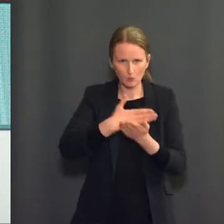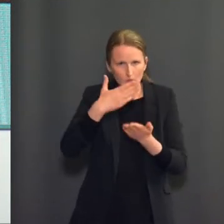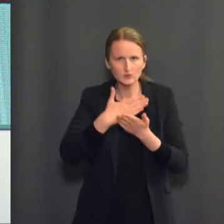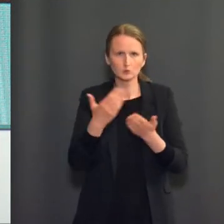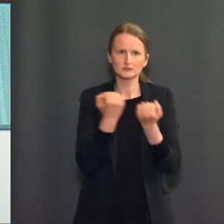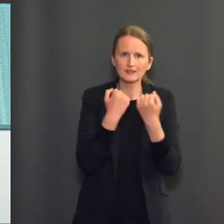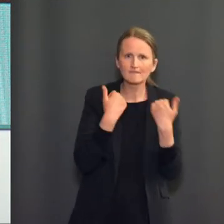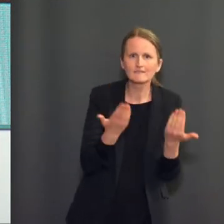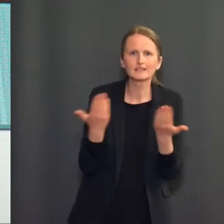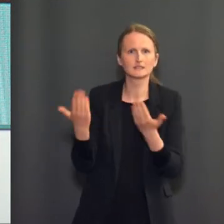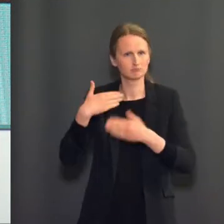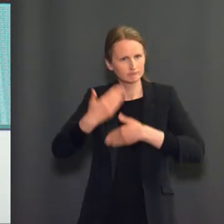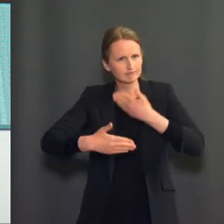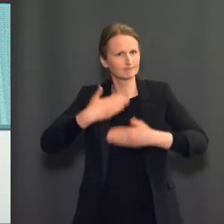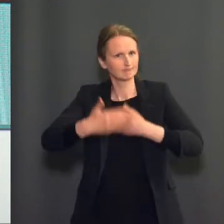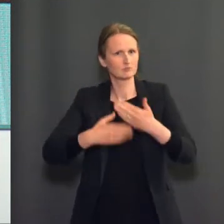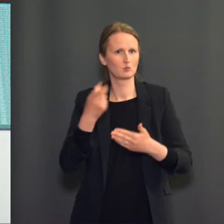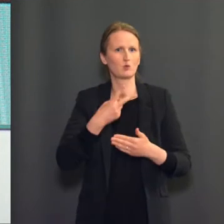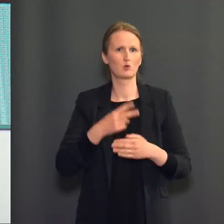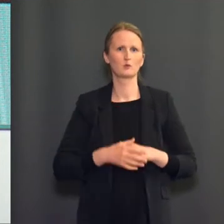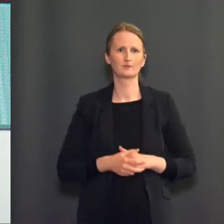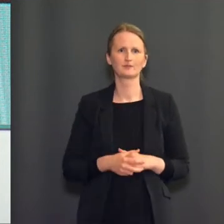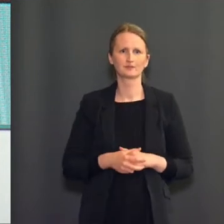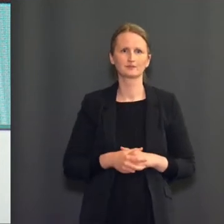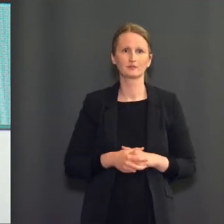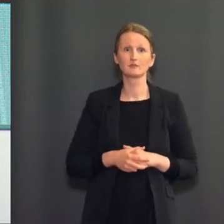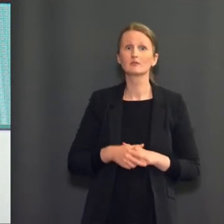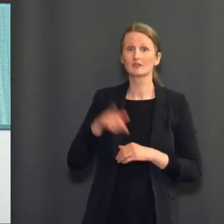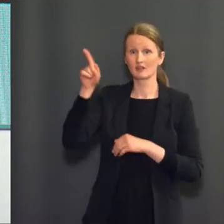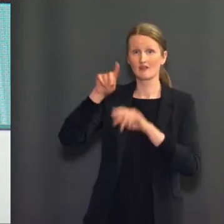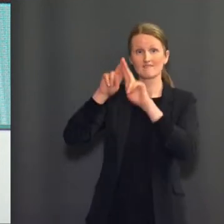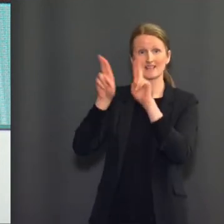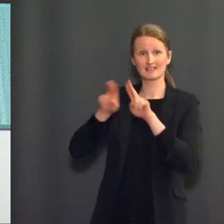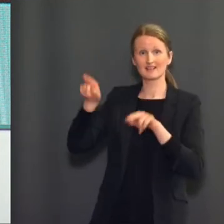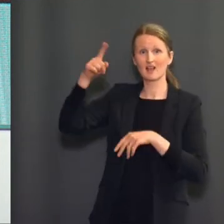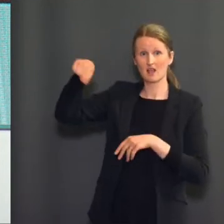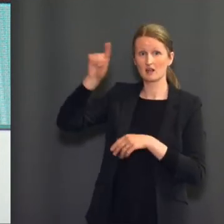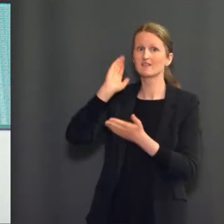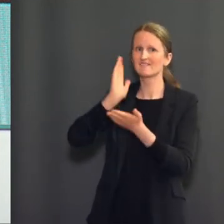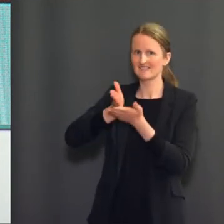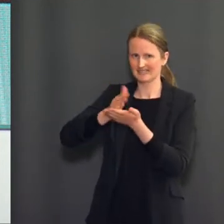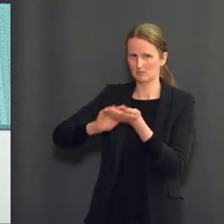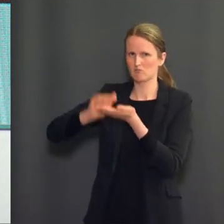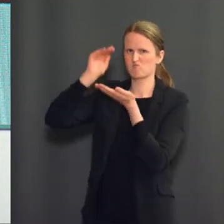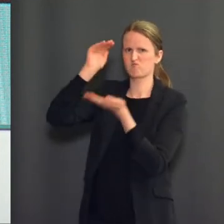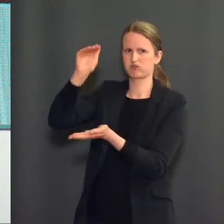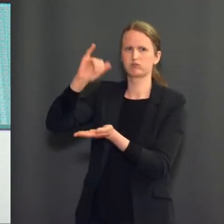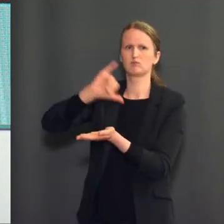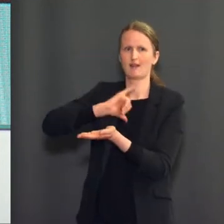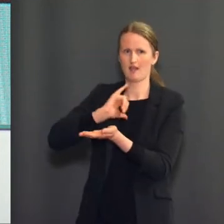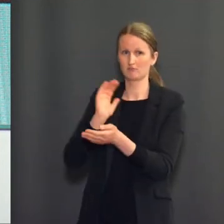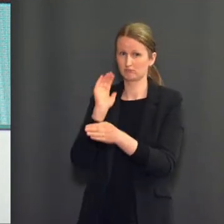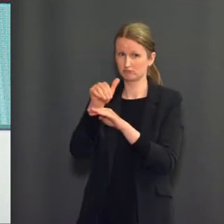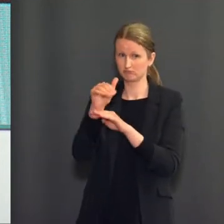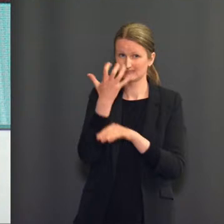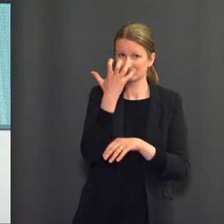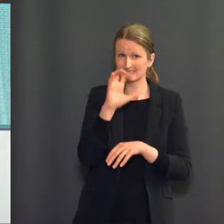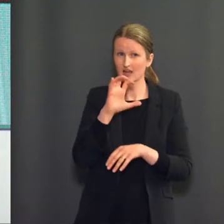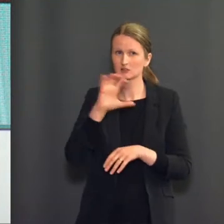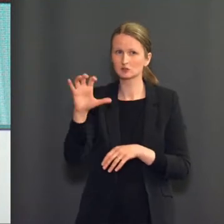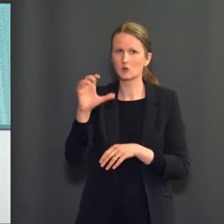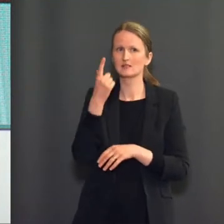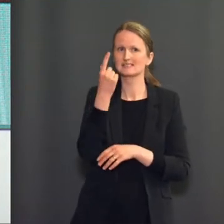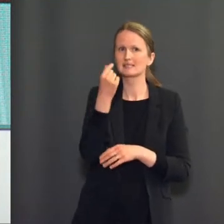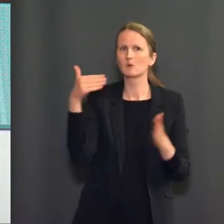Les autorités fédérales disposent déjà d'un stock de plus de 570 000 tests antigéniques